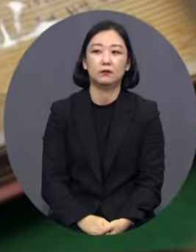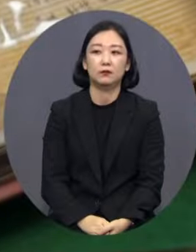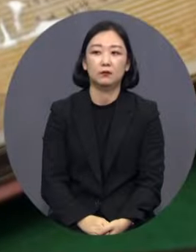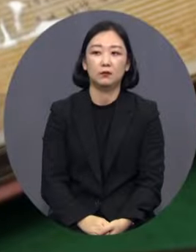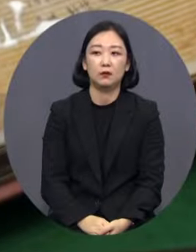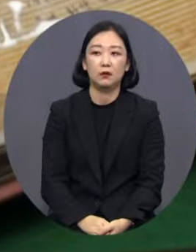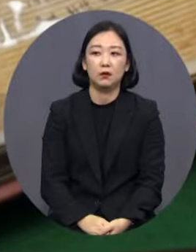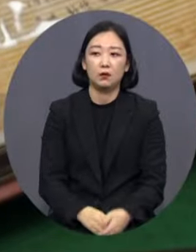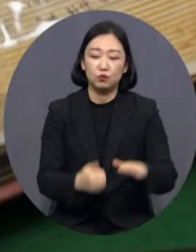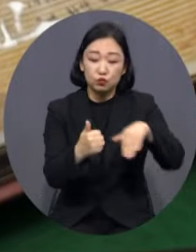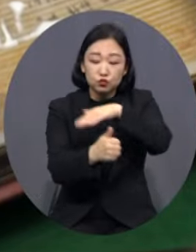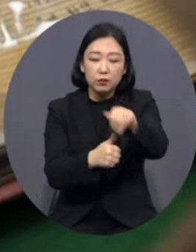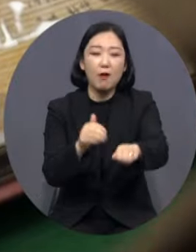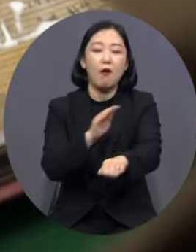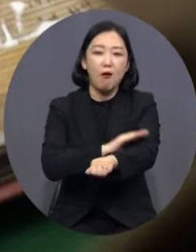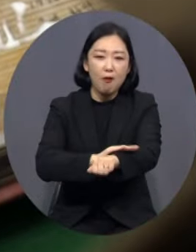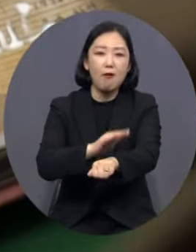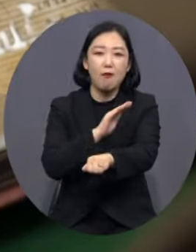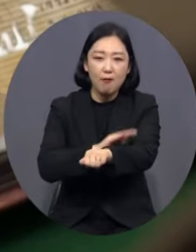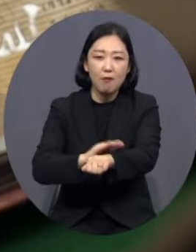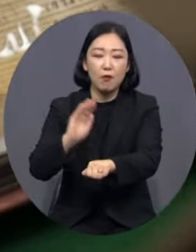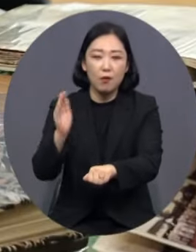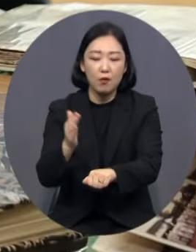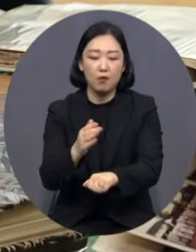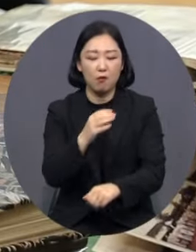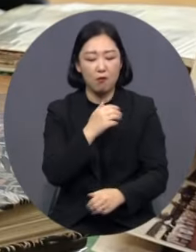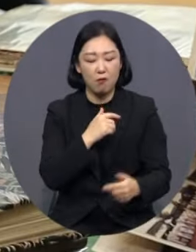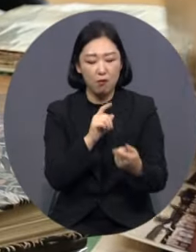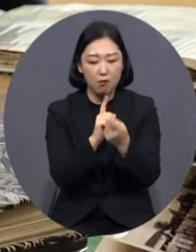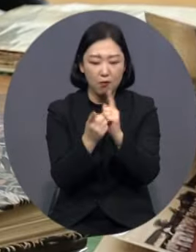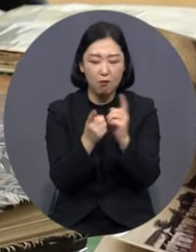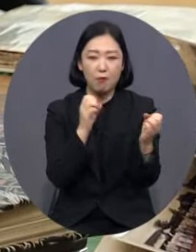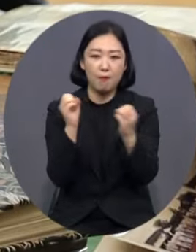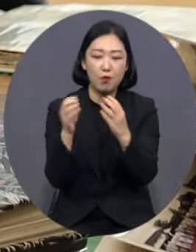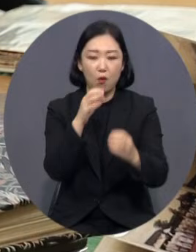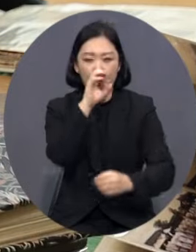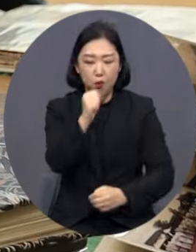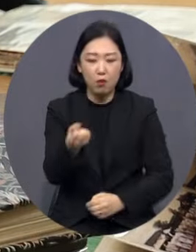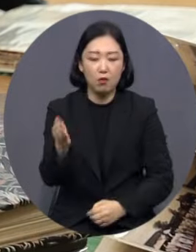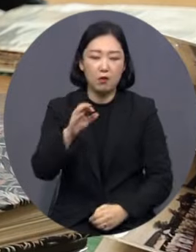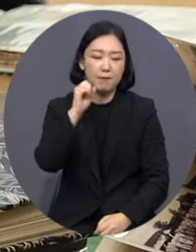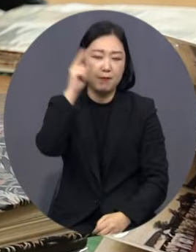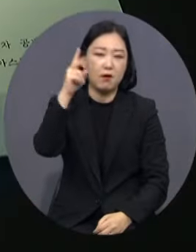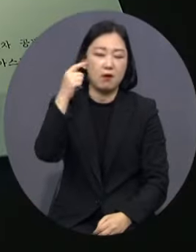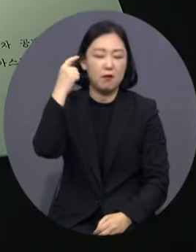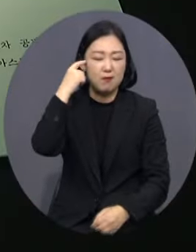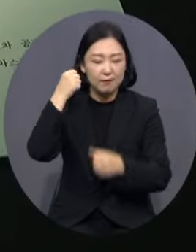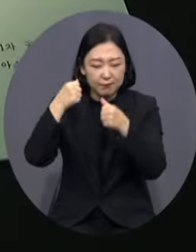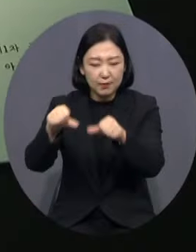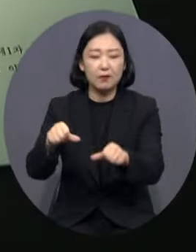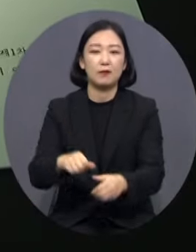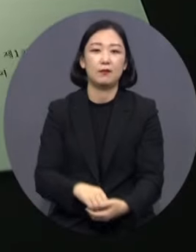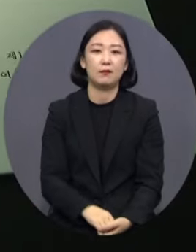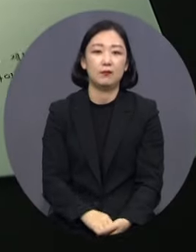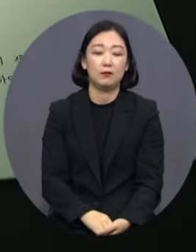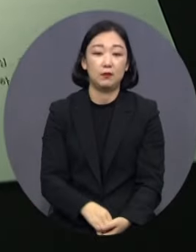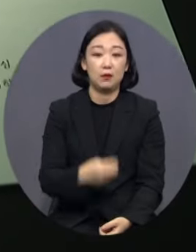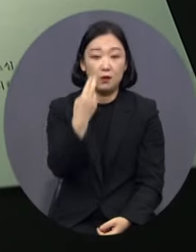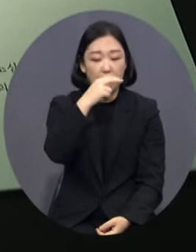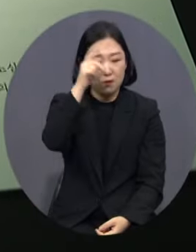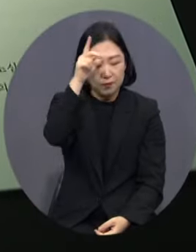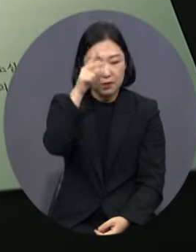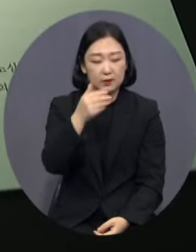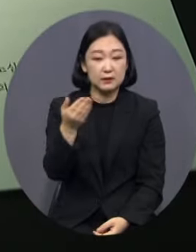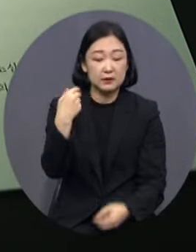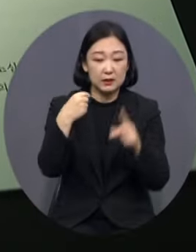잘됐네 뭐 이런 말씀 주고받으면서 좋아했는데 완전히 찬물을 껴져 버리고 검찰은 지난해에도